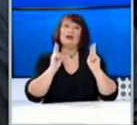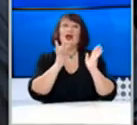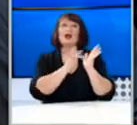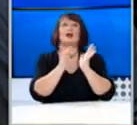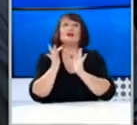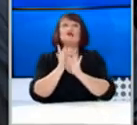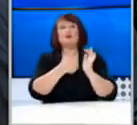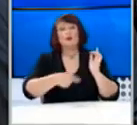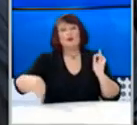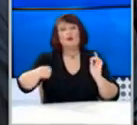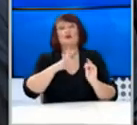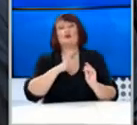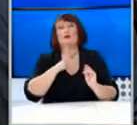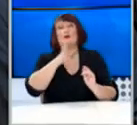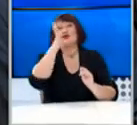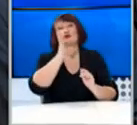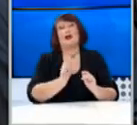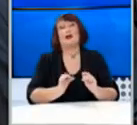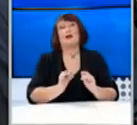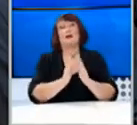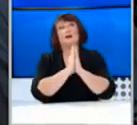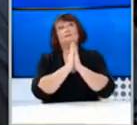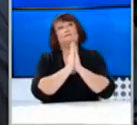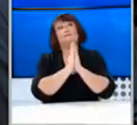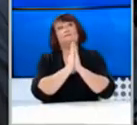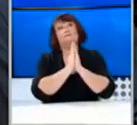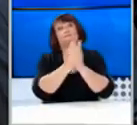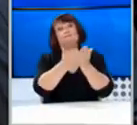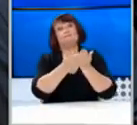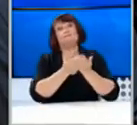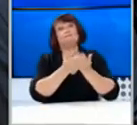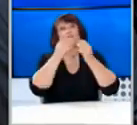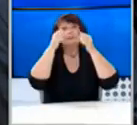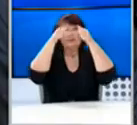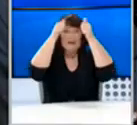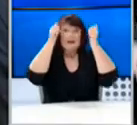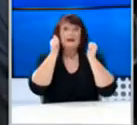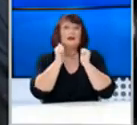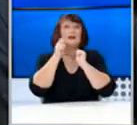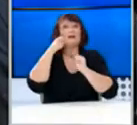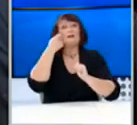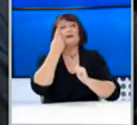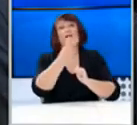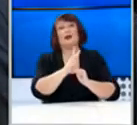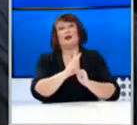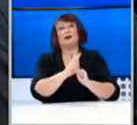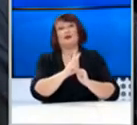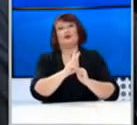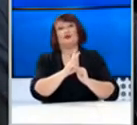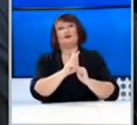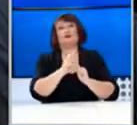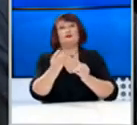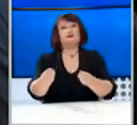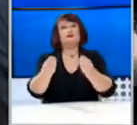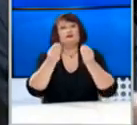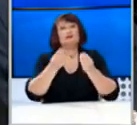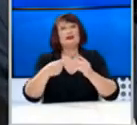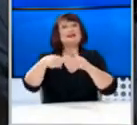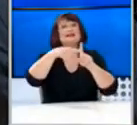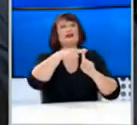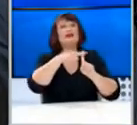ημών, τες πρεσβείς της Παναχράντου και Παναμού μου, Αγίας Αυτομητρός. Δυνάμει του Τιμίου και